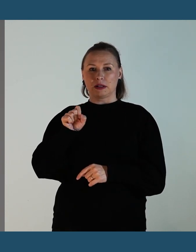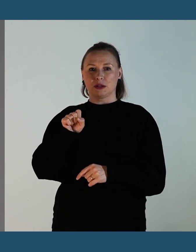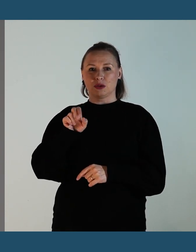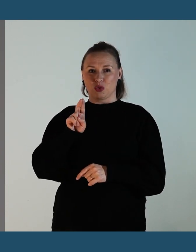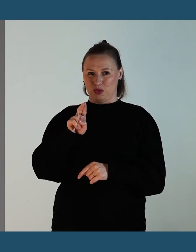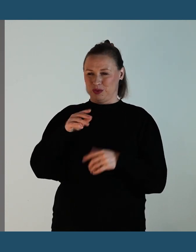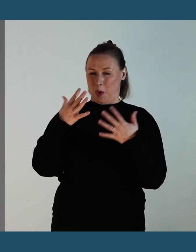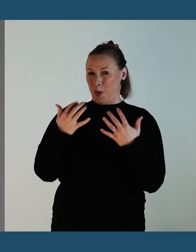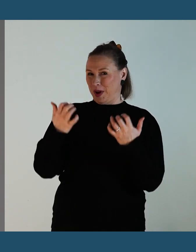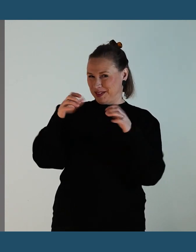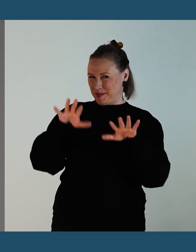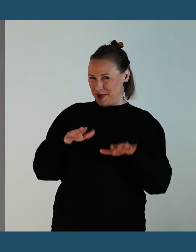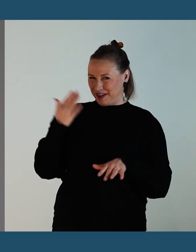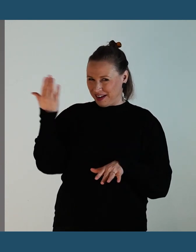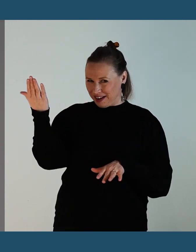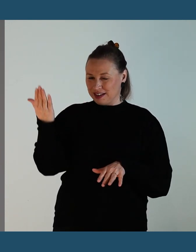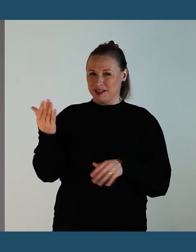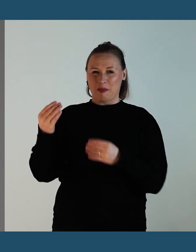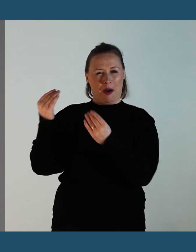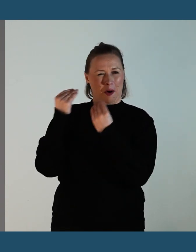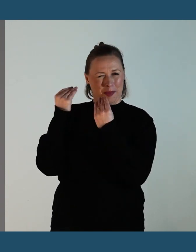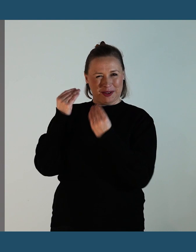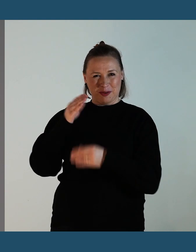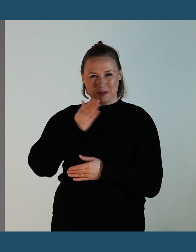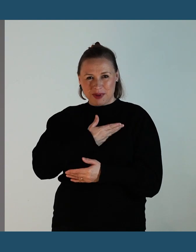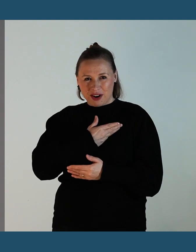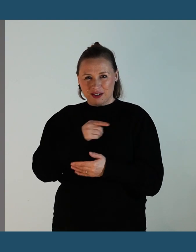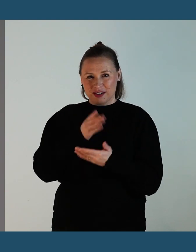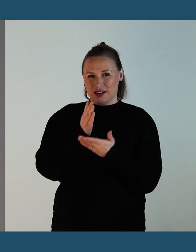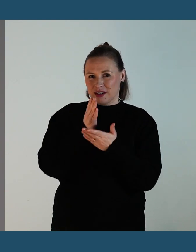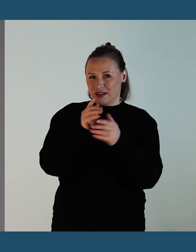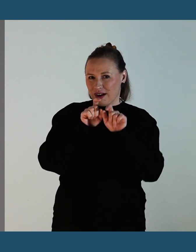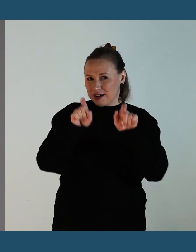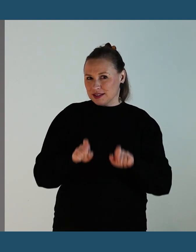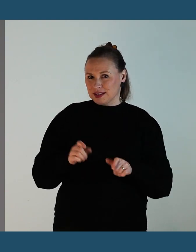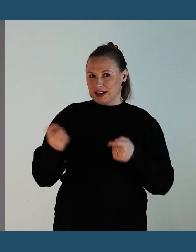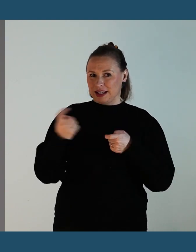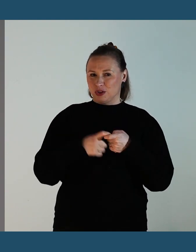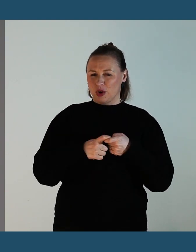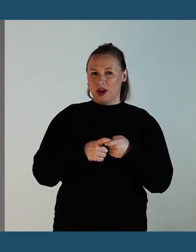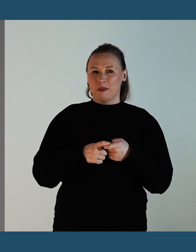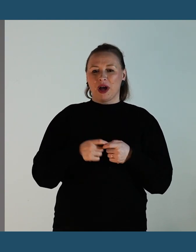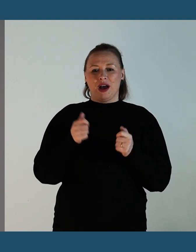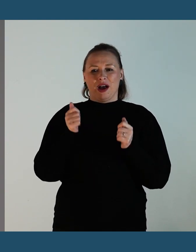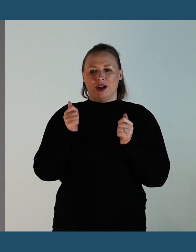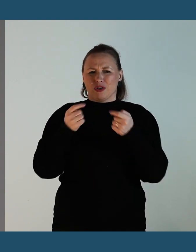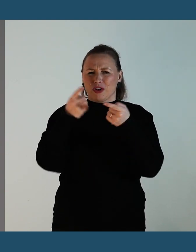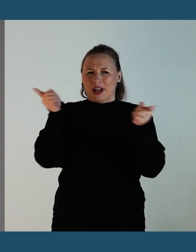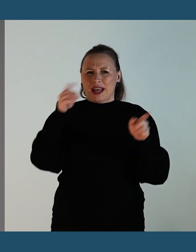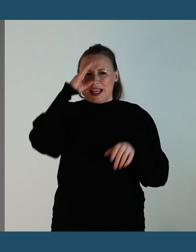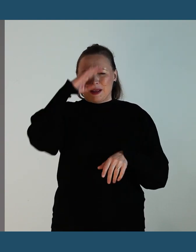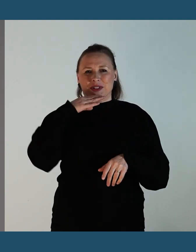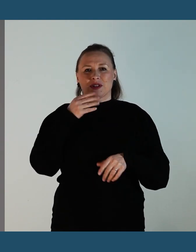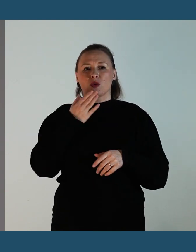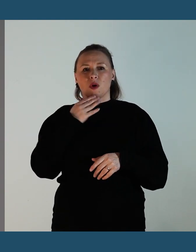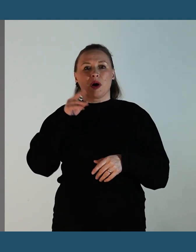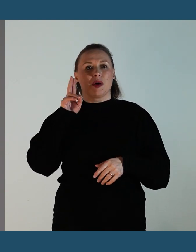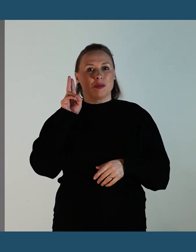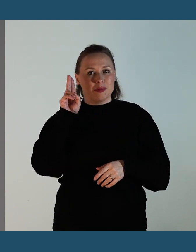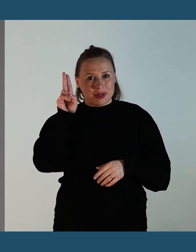Ja hän tekee pitkäjänteistä työtä, niin mä toivoisin, että nämä ihmiset löytäisivät toisensa ensinnäkin, jotka tekee sitä työtä tuolla